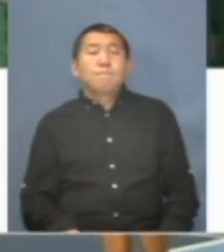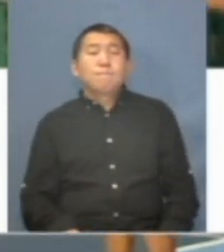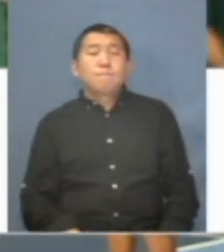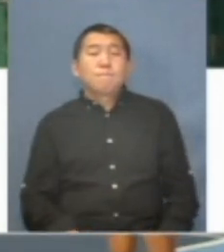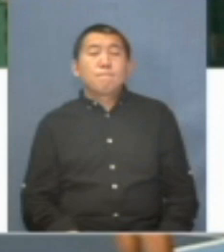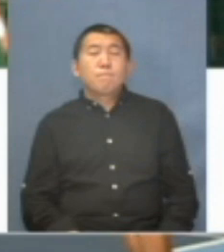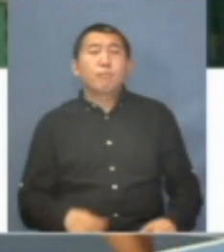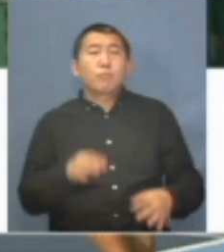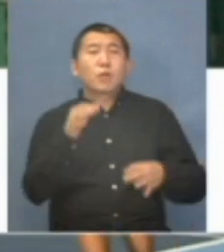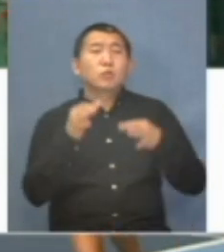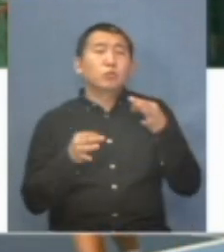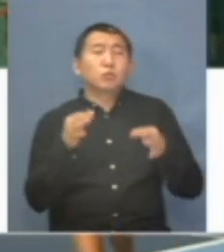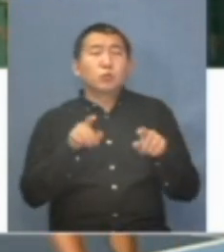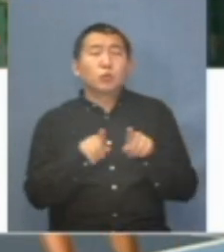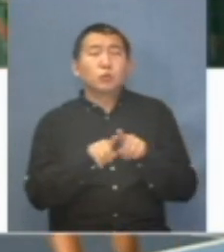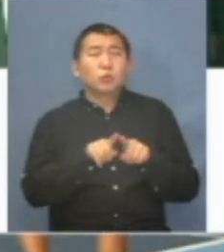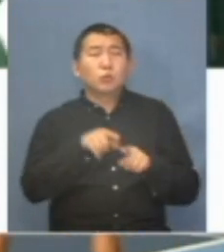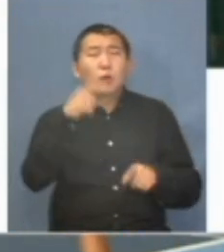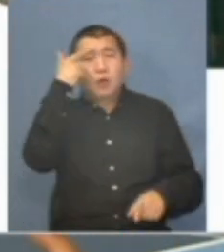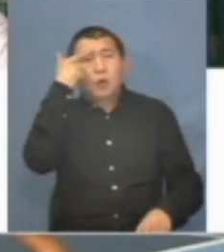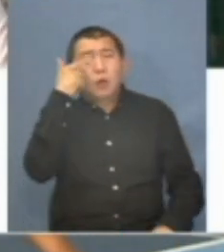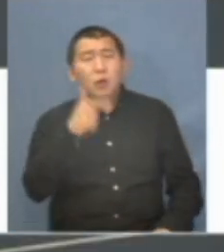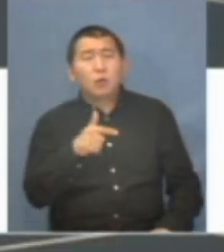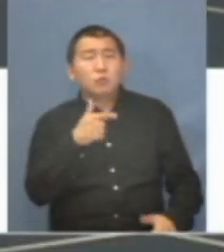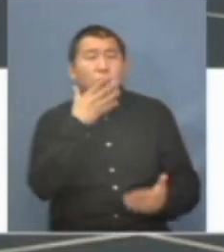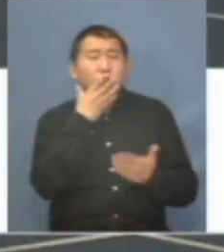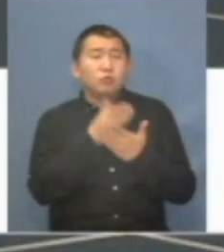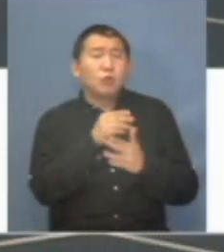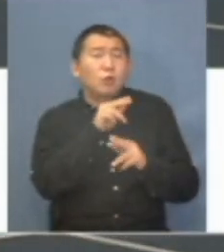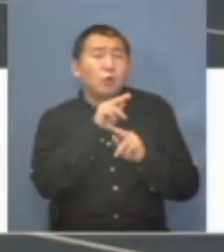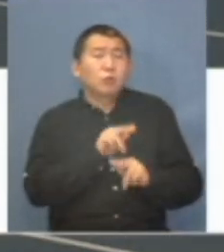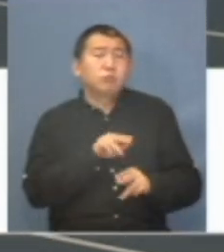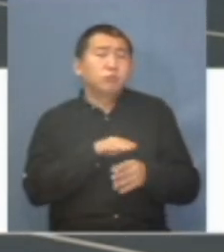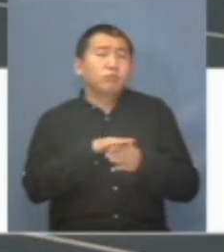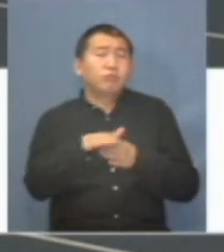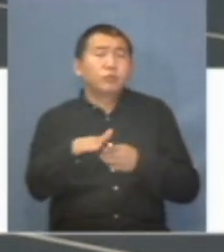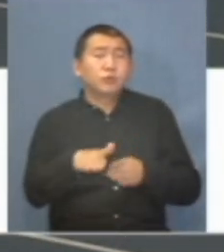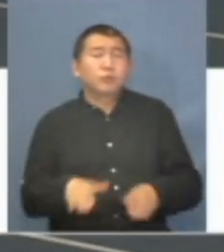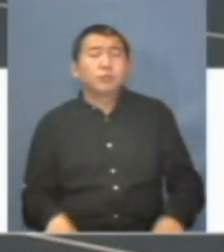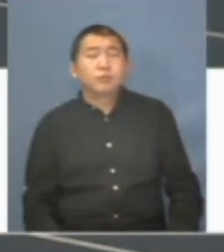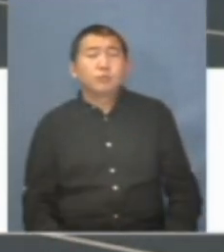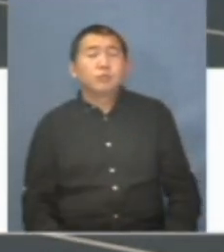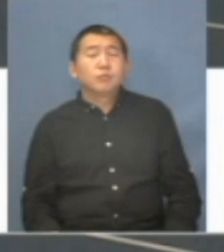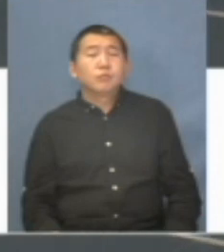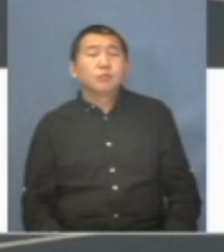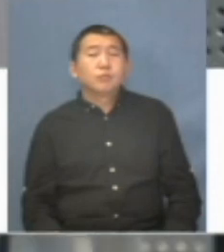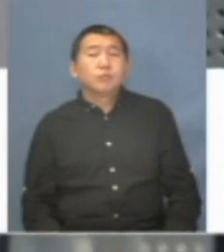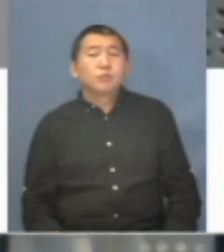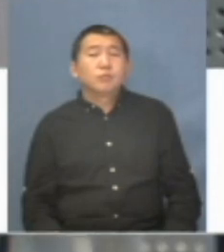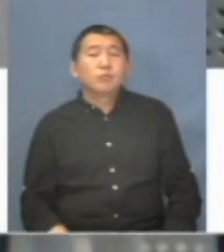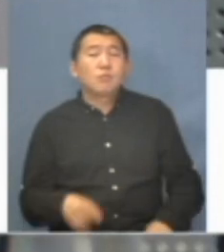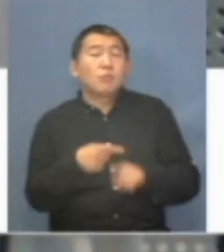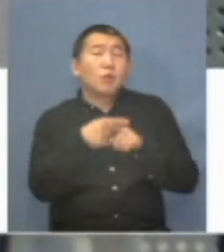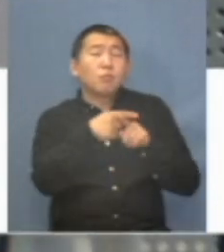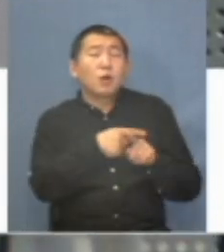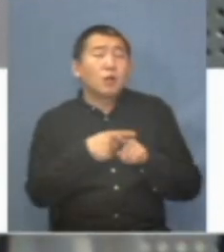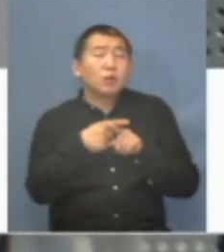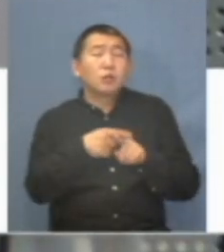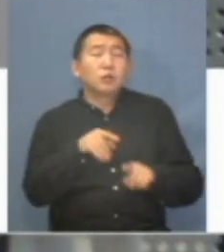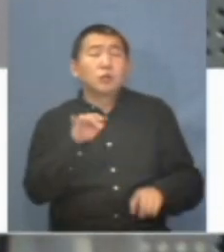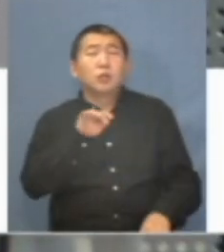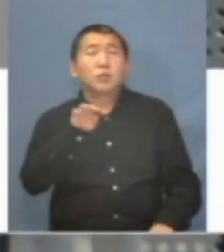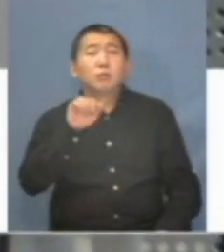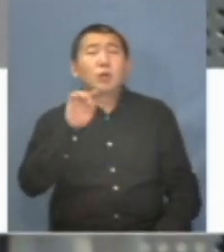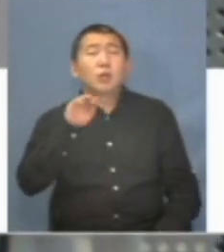Төрешілер де өте білімді, өте өзінің жұмысын жақсы атқарады. Финалда ресейлік Петр Барбериков пен белорус спортшысы Мартин